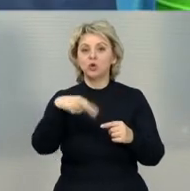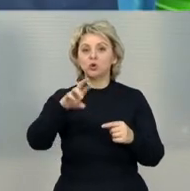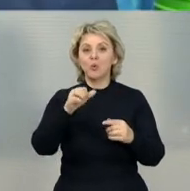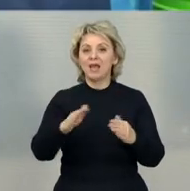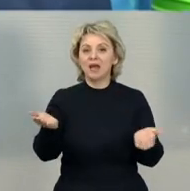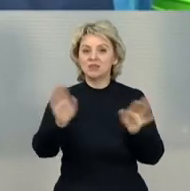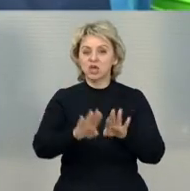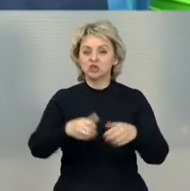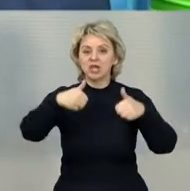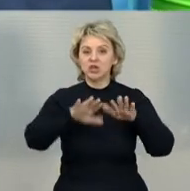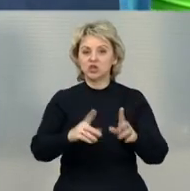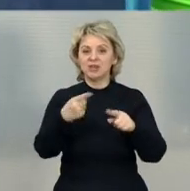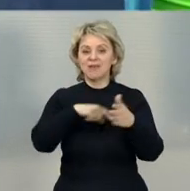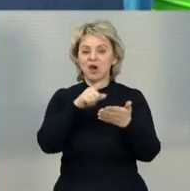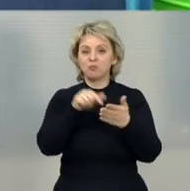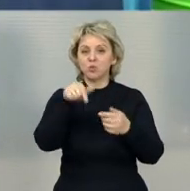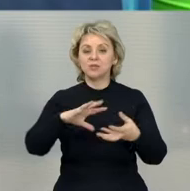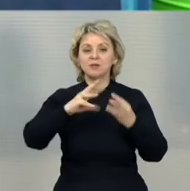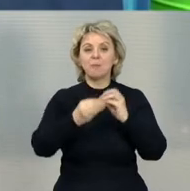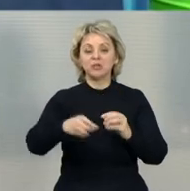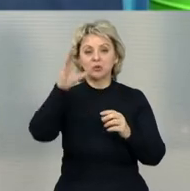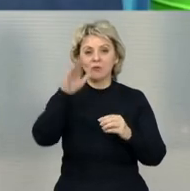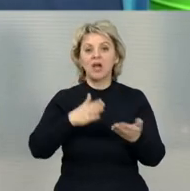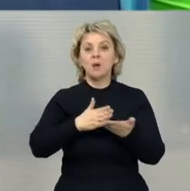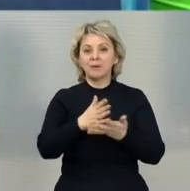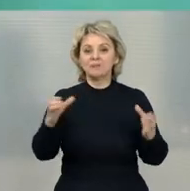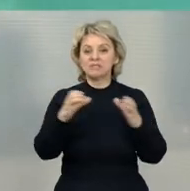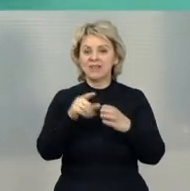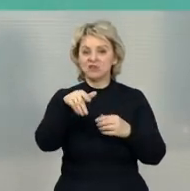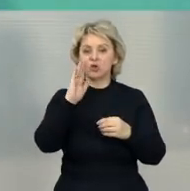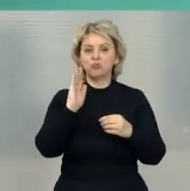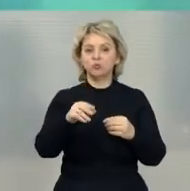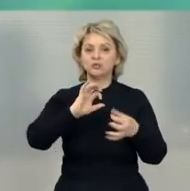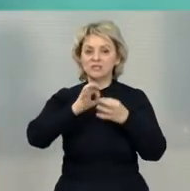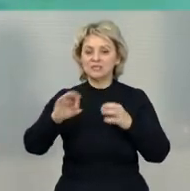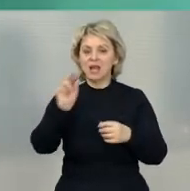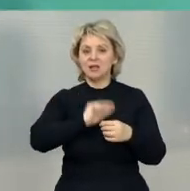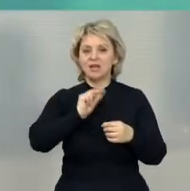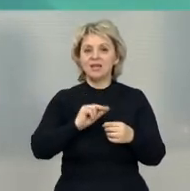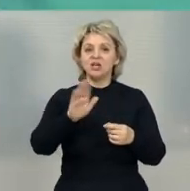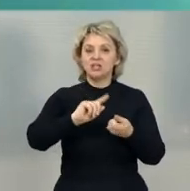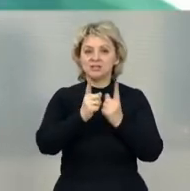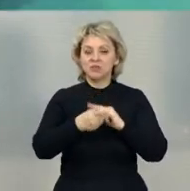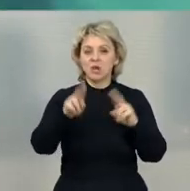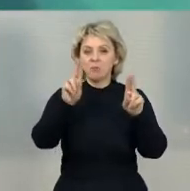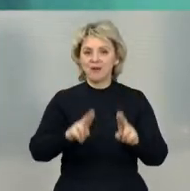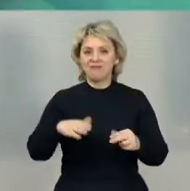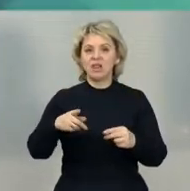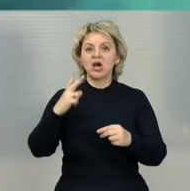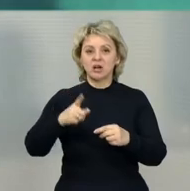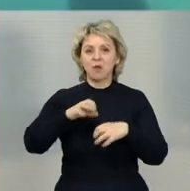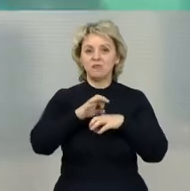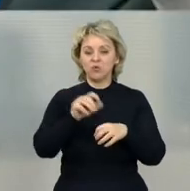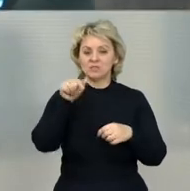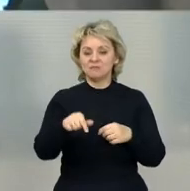отложение. Для решения этих вопросов по итогам научно-промыслового совета будут детально проработаны изменения правил рыболовства.